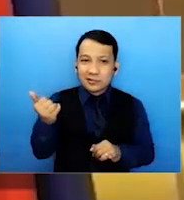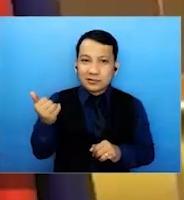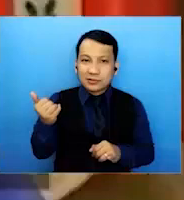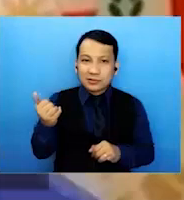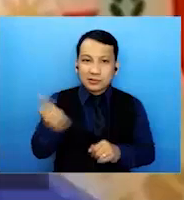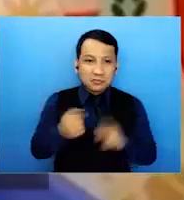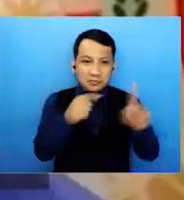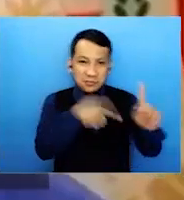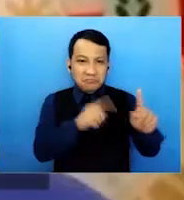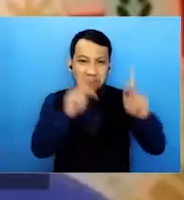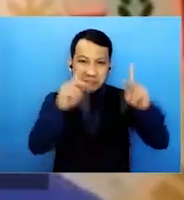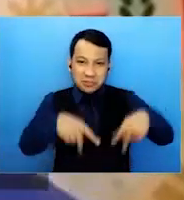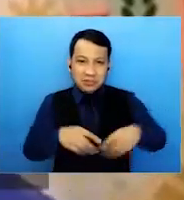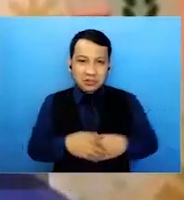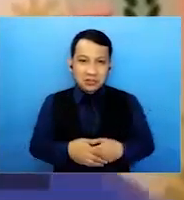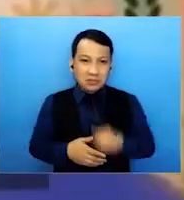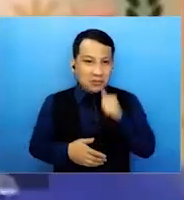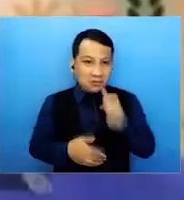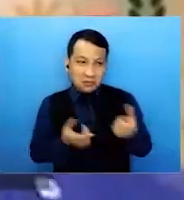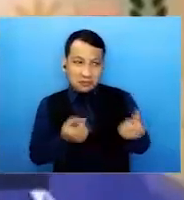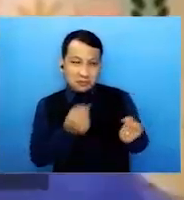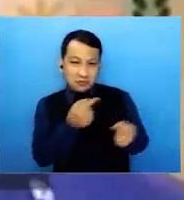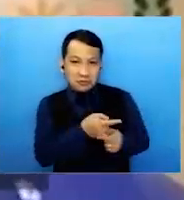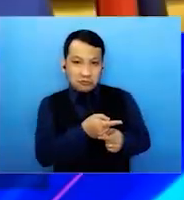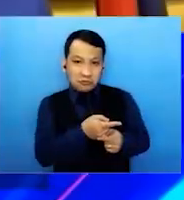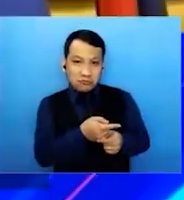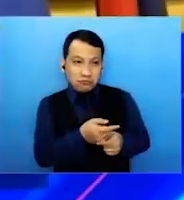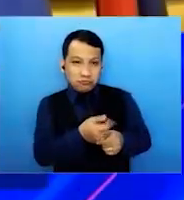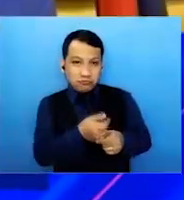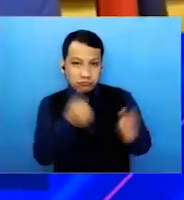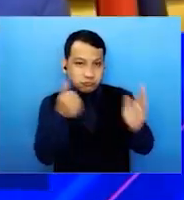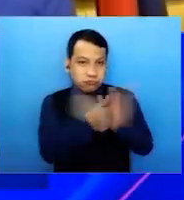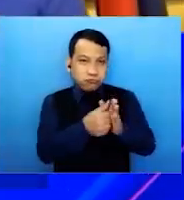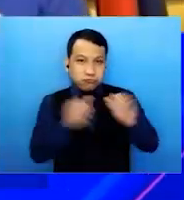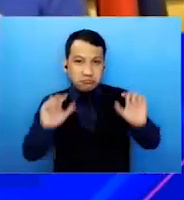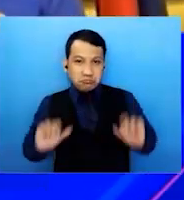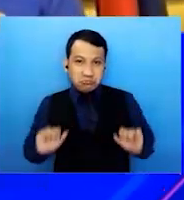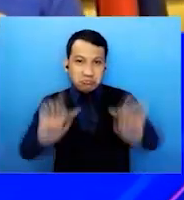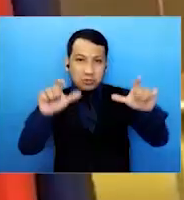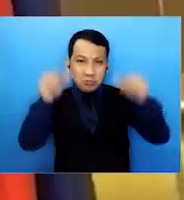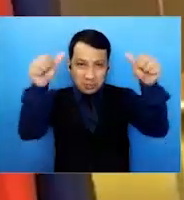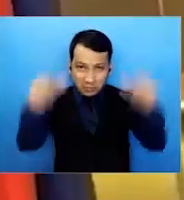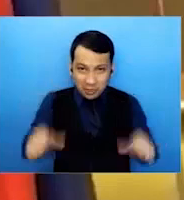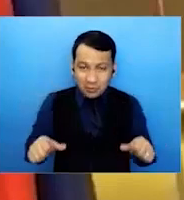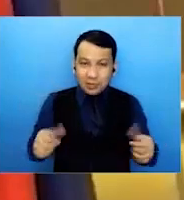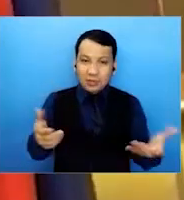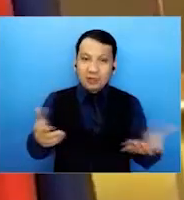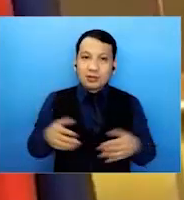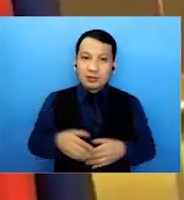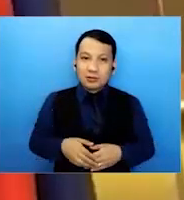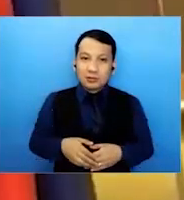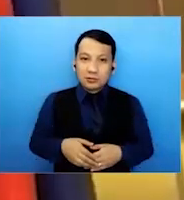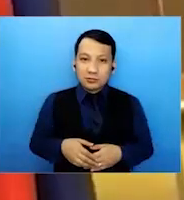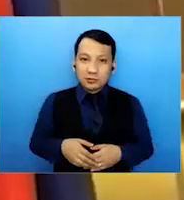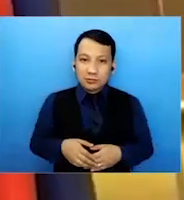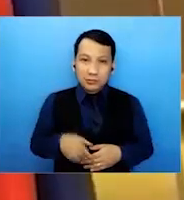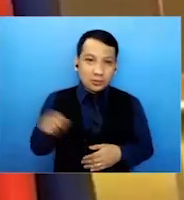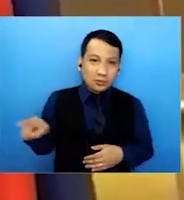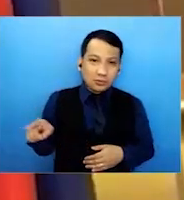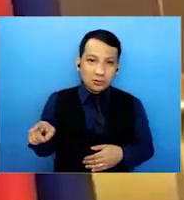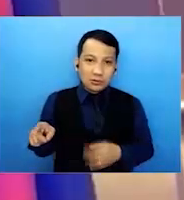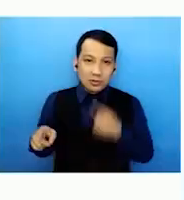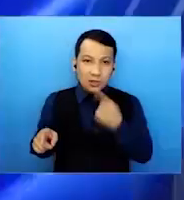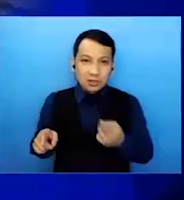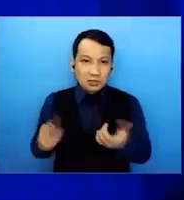na pag may ginawa ka, talagang nakabalanda. Hindi naman ako kumukha ng iba na makipag-compromise ako o maging trapo ako ng politiko.